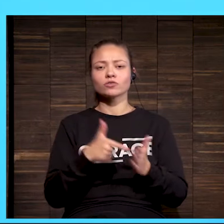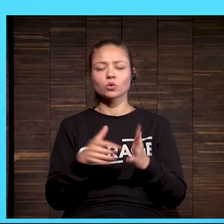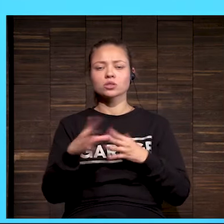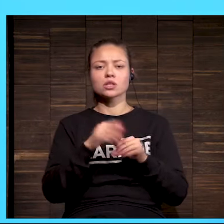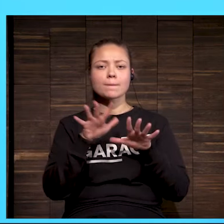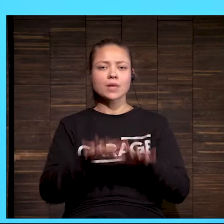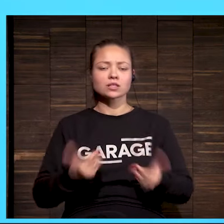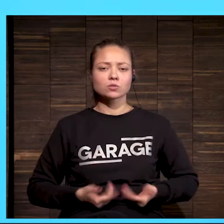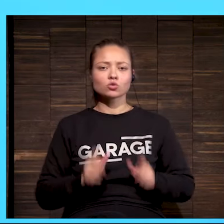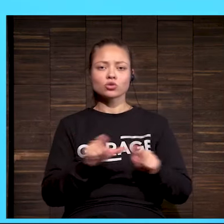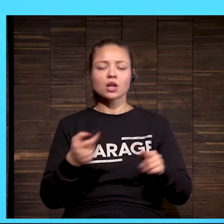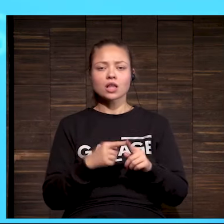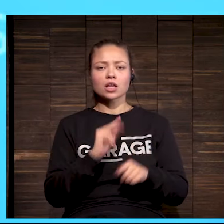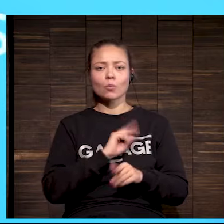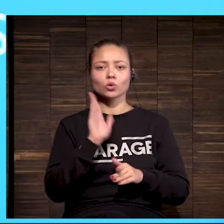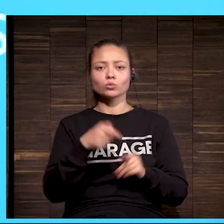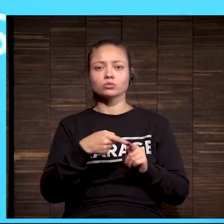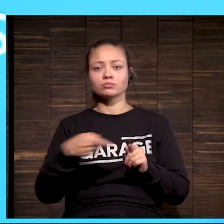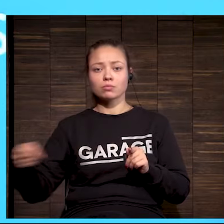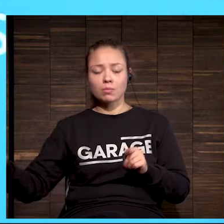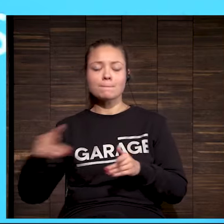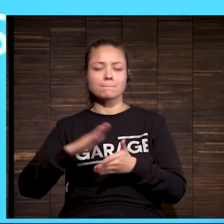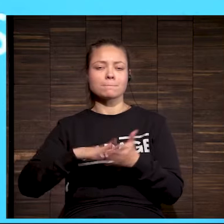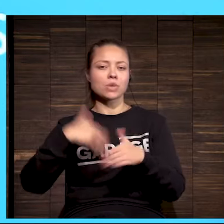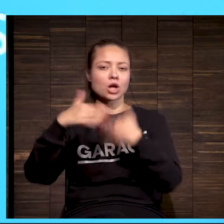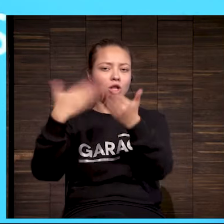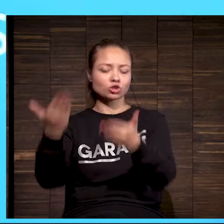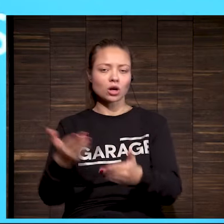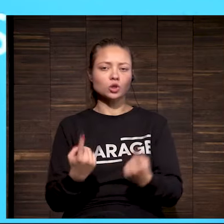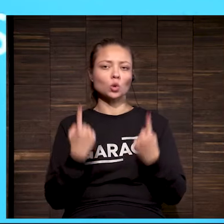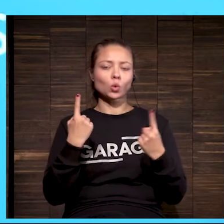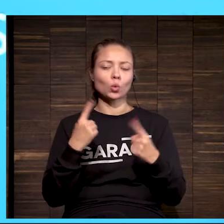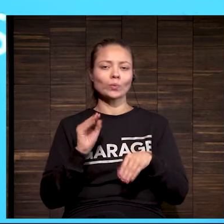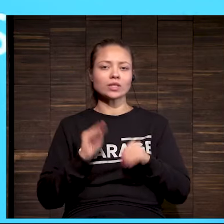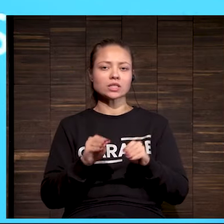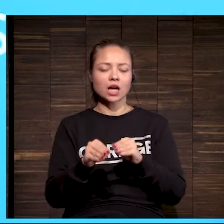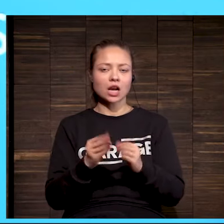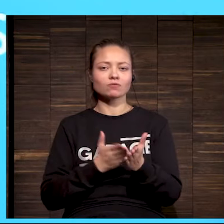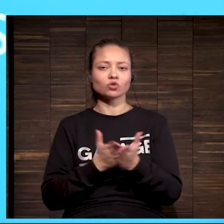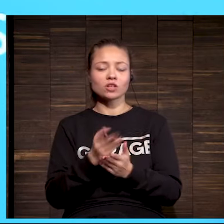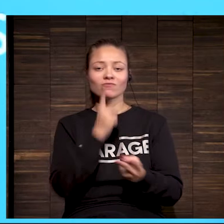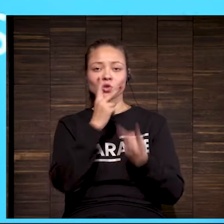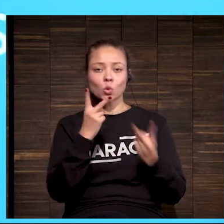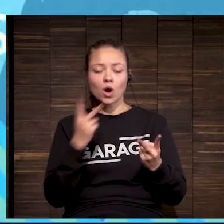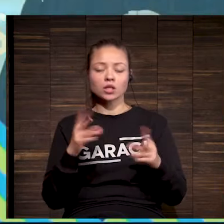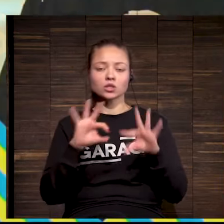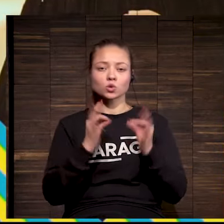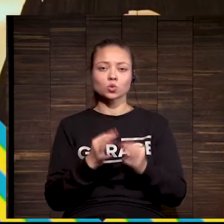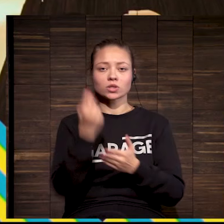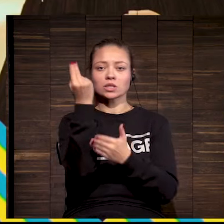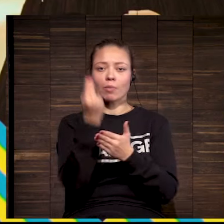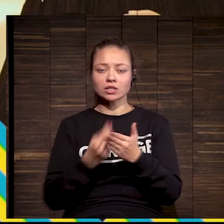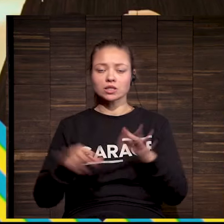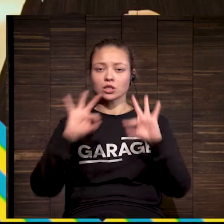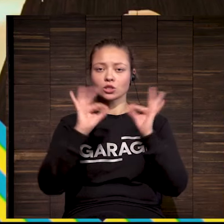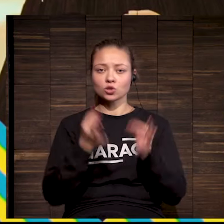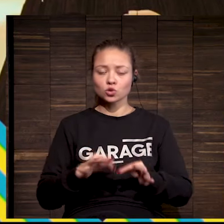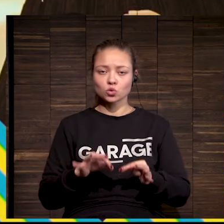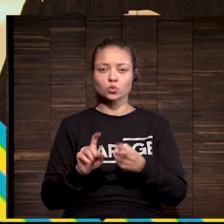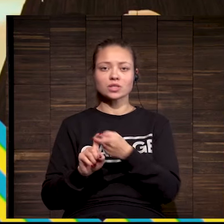отработать быть продолжаться инсталляции крупные в жанре визуального искусства изобразительного искусства